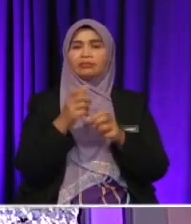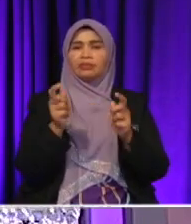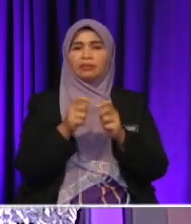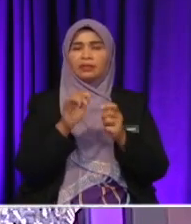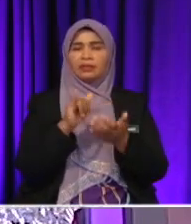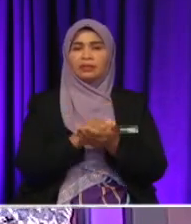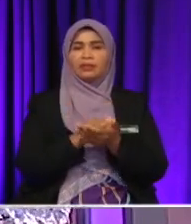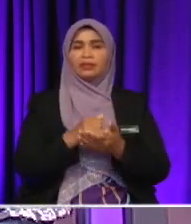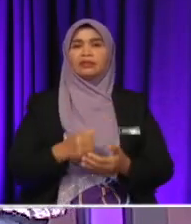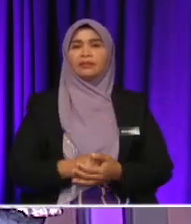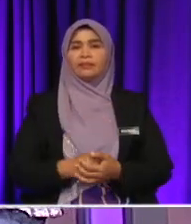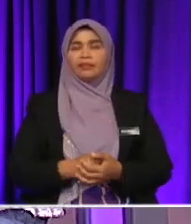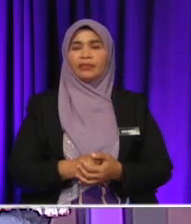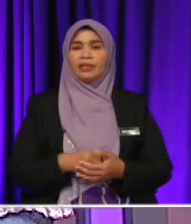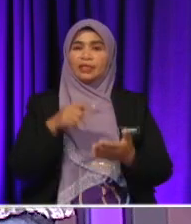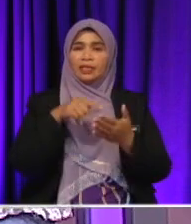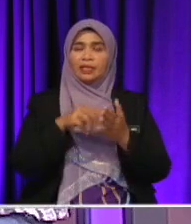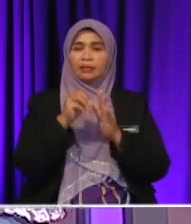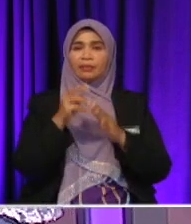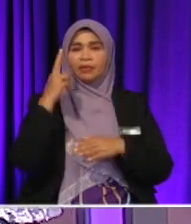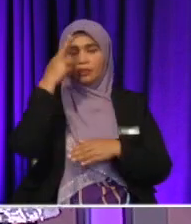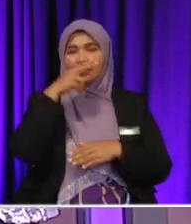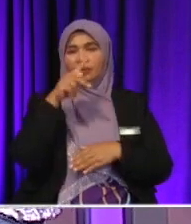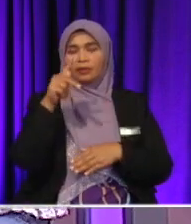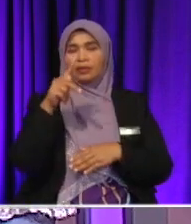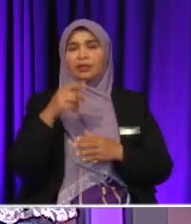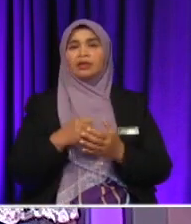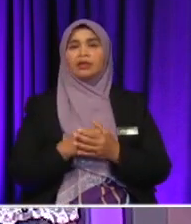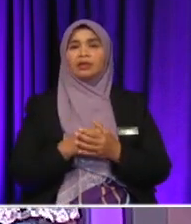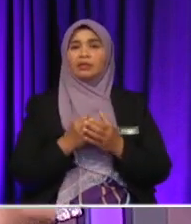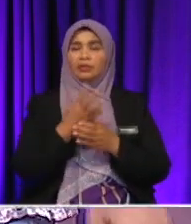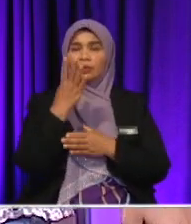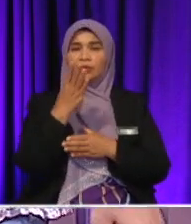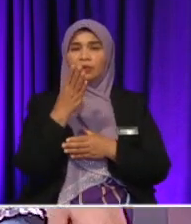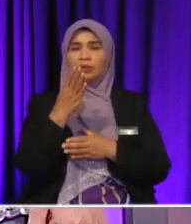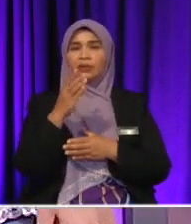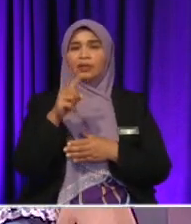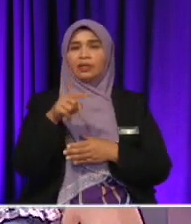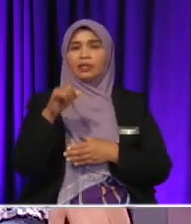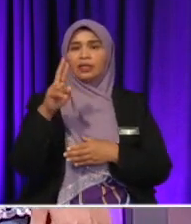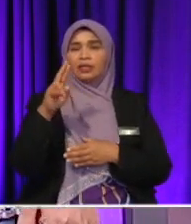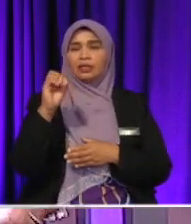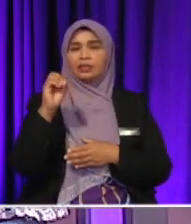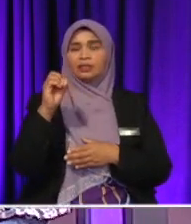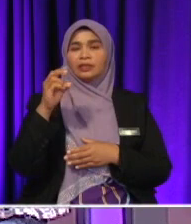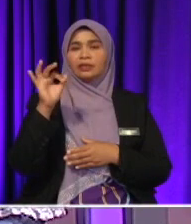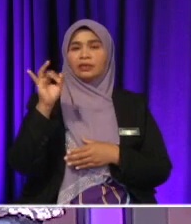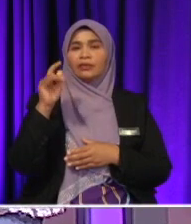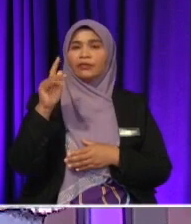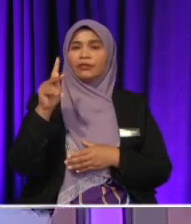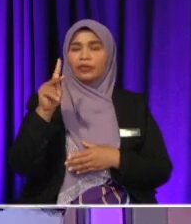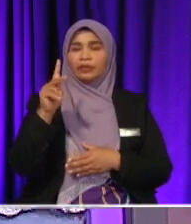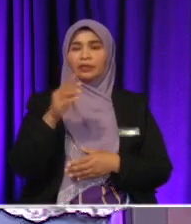biasa-biasa saja ini merupakan tumbuhan ini adalah tumbuhan zerofit dan hidrofit Oke